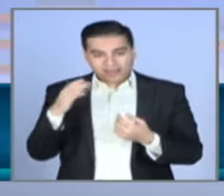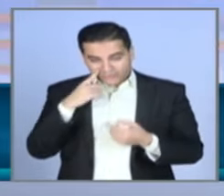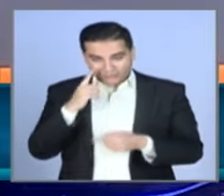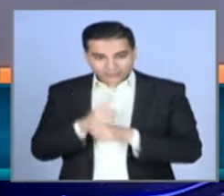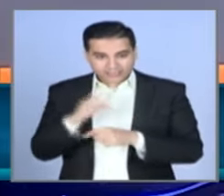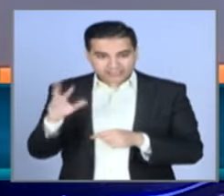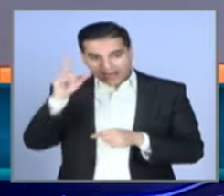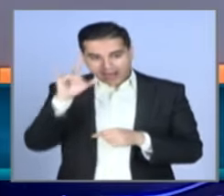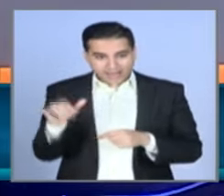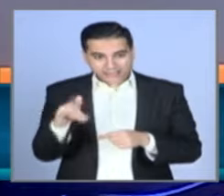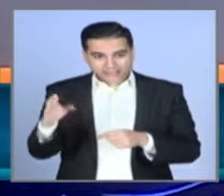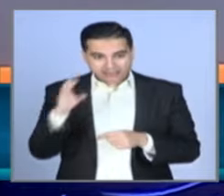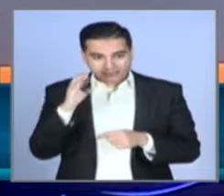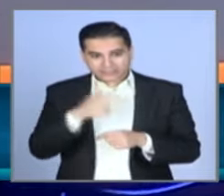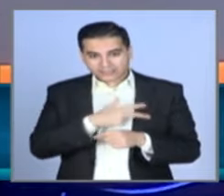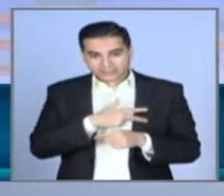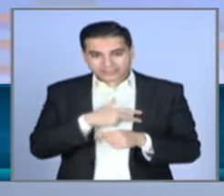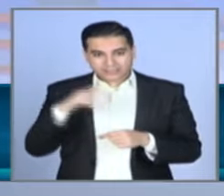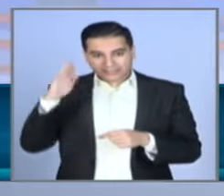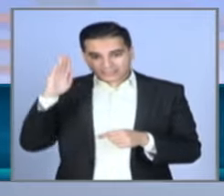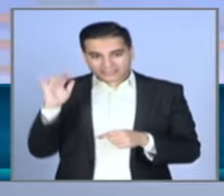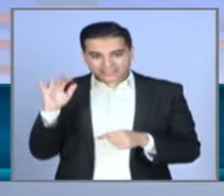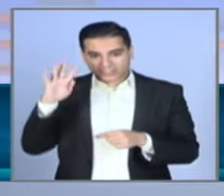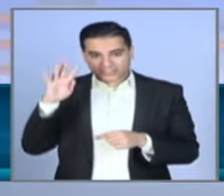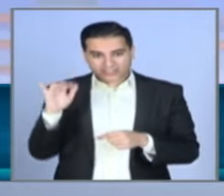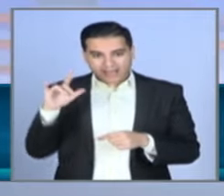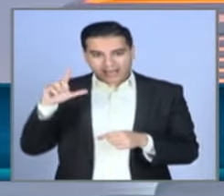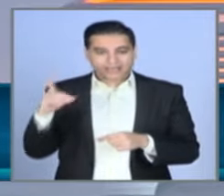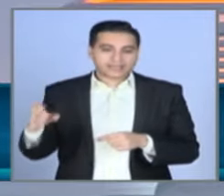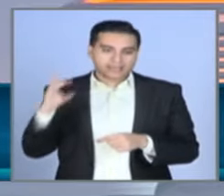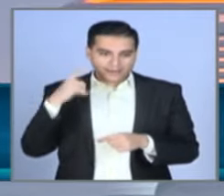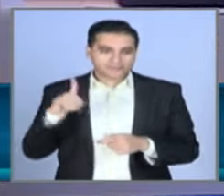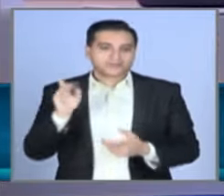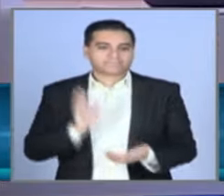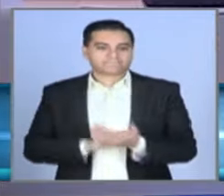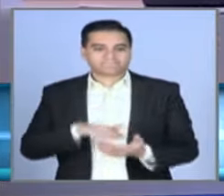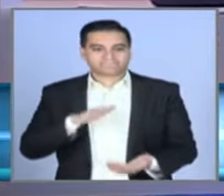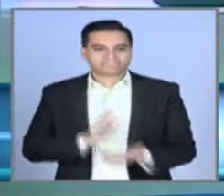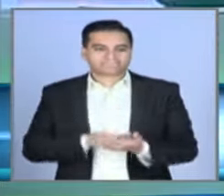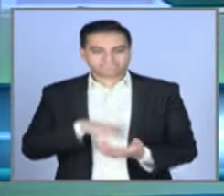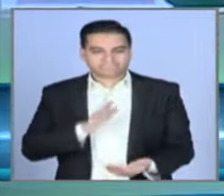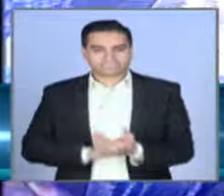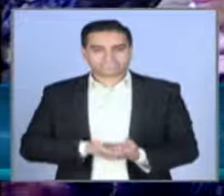أستاذ ثاني إجابتك. سيشيل. سيشيل إجابة صحيحة.